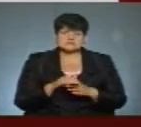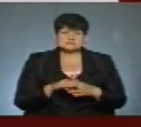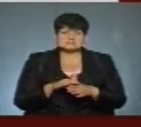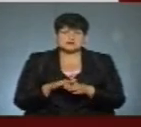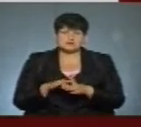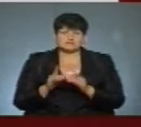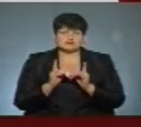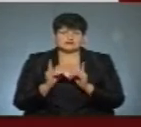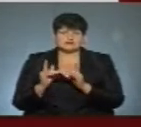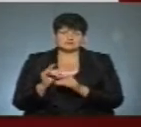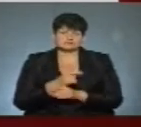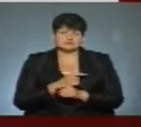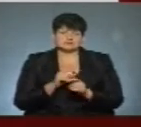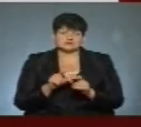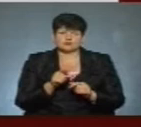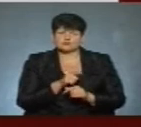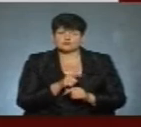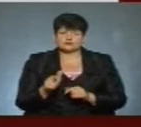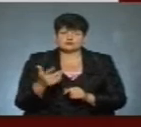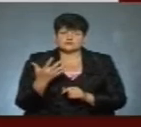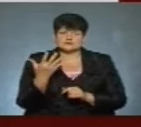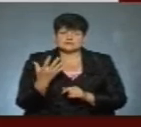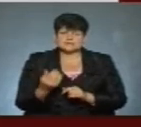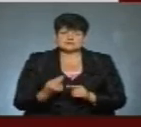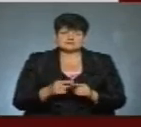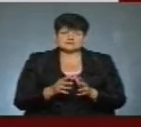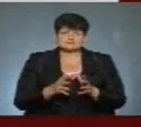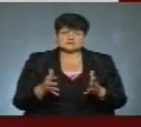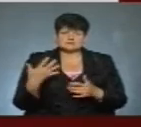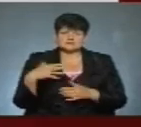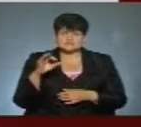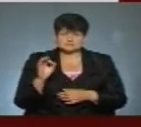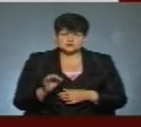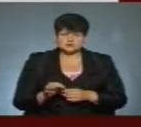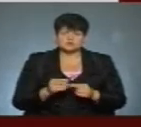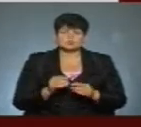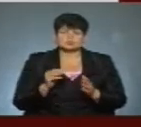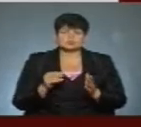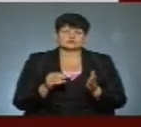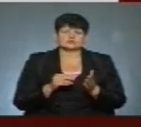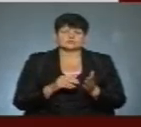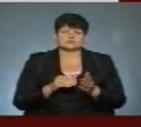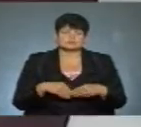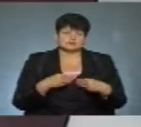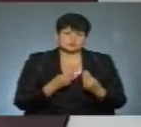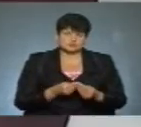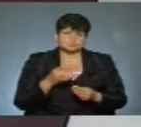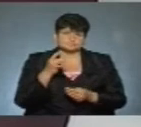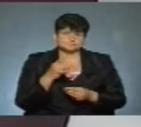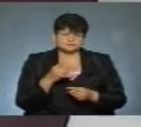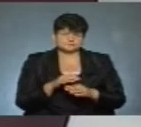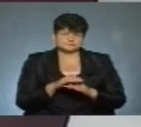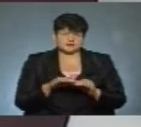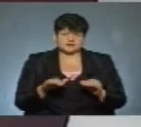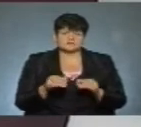у медзакладах. Якщо впродовж 5 днів у регіоні це більш ніж 50%, то встановлюється помаранчевий рівень небезпеки.